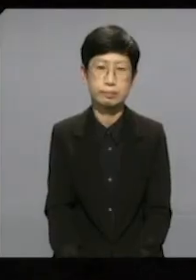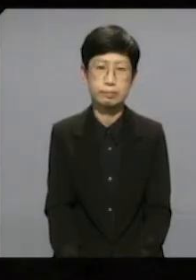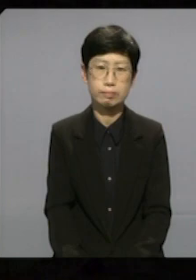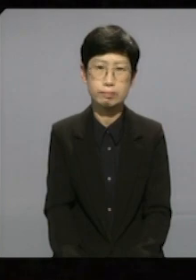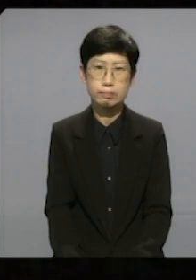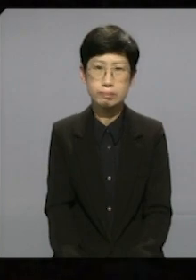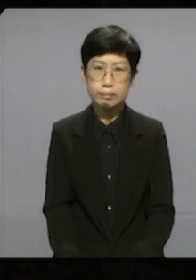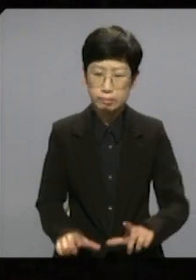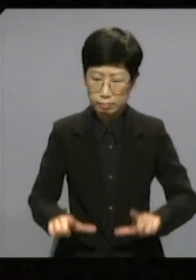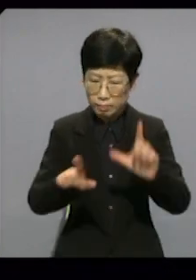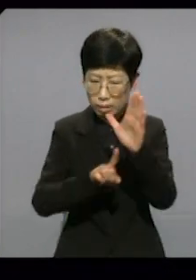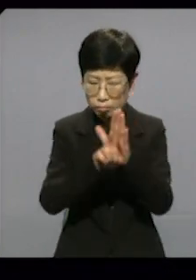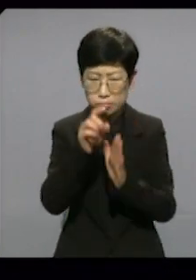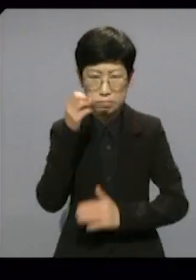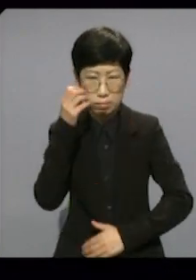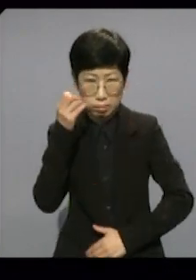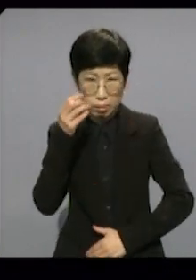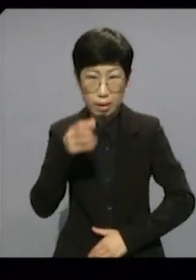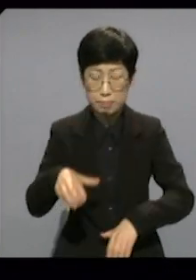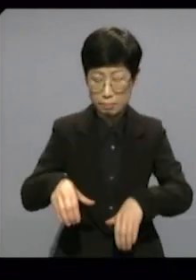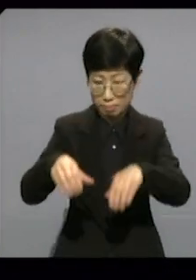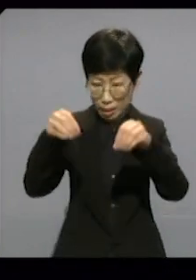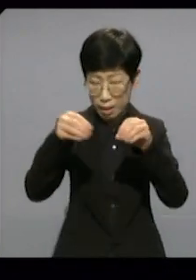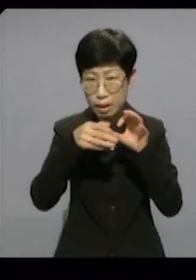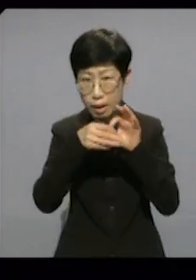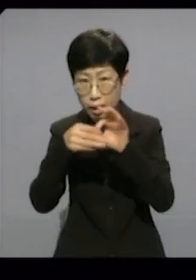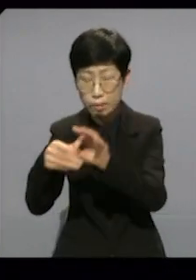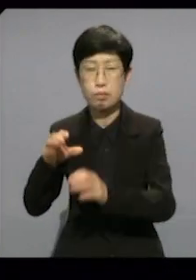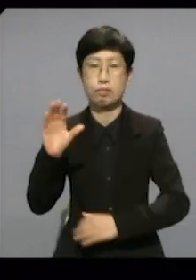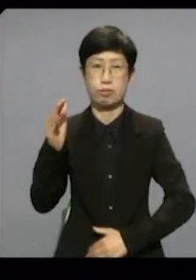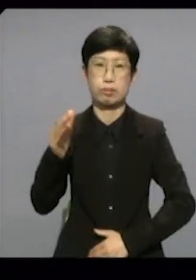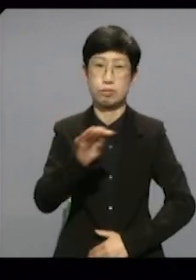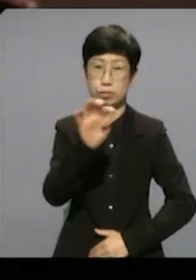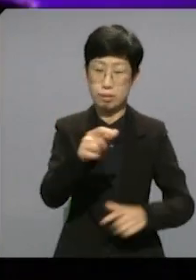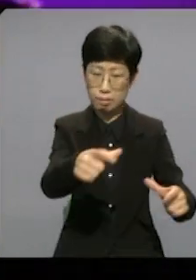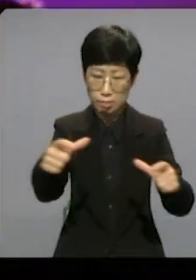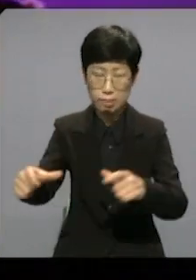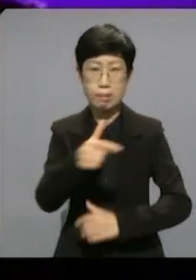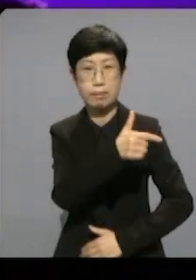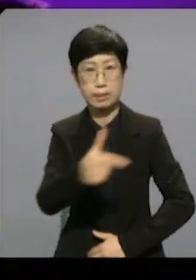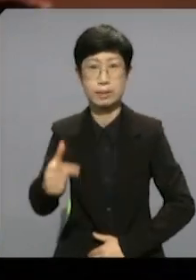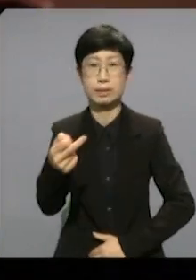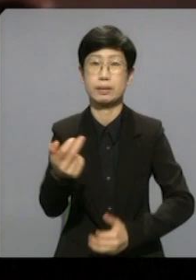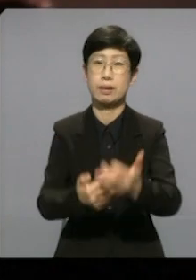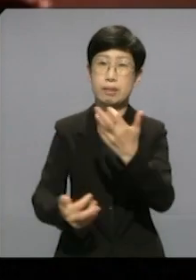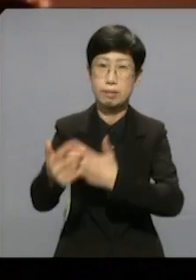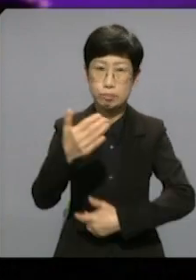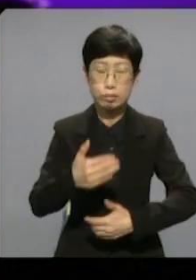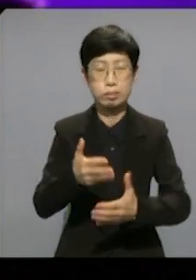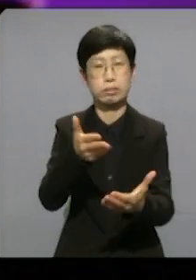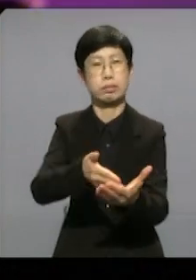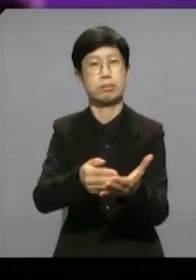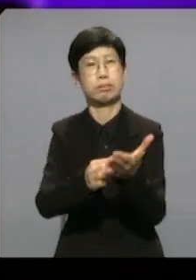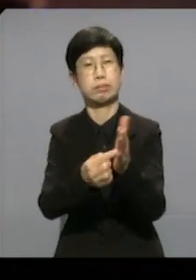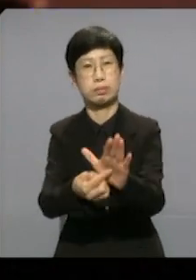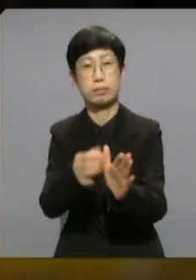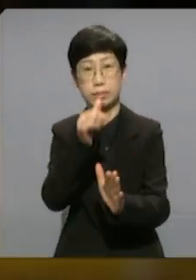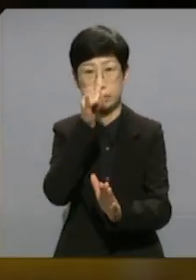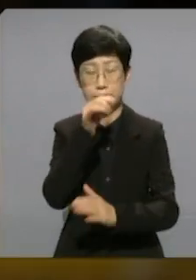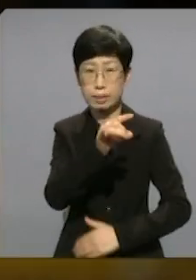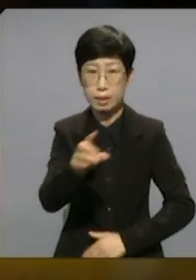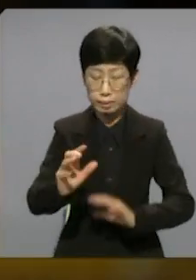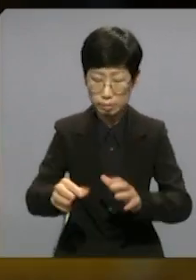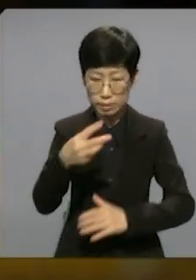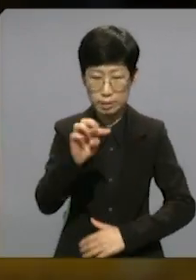이상 고온과 건조한 날씨가 이어지는 요즘, 유럽 곳곳에서 대형 산불 소식이 전해지고 있습니다. 각국 정부가